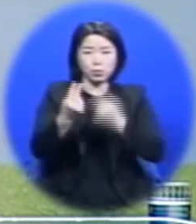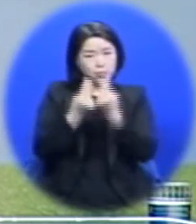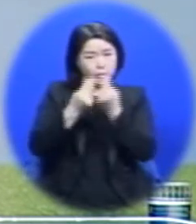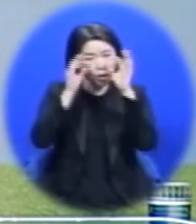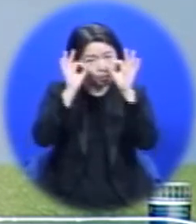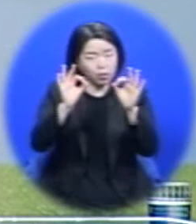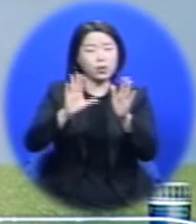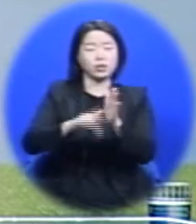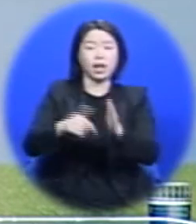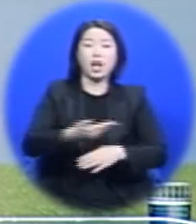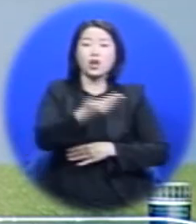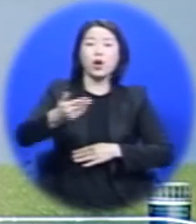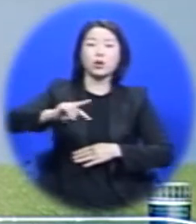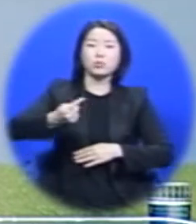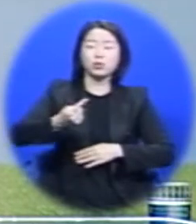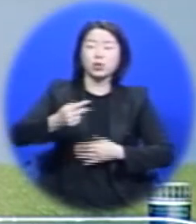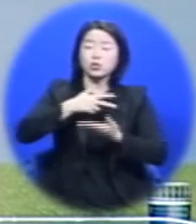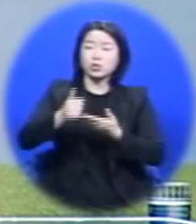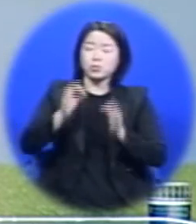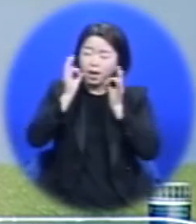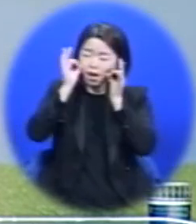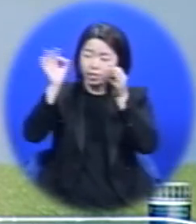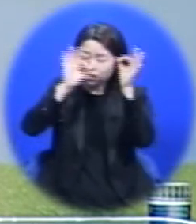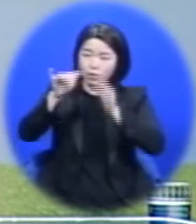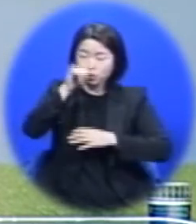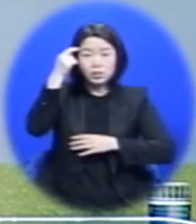때 여러분도 주님을 애타게 찾으십니까?